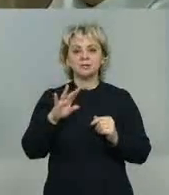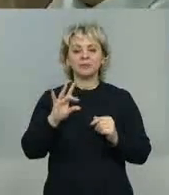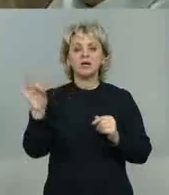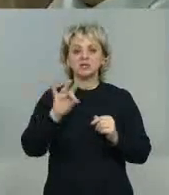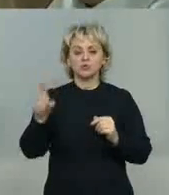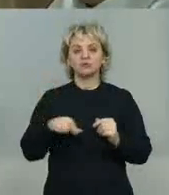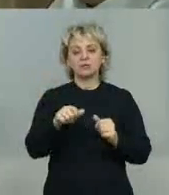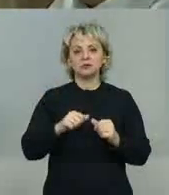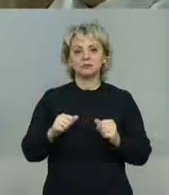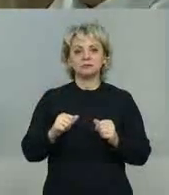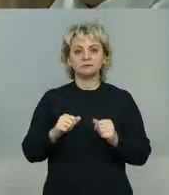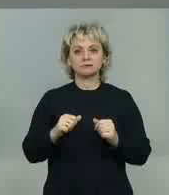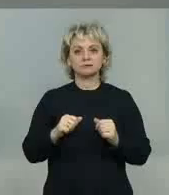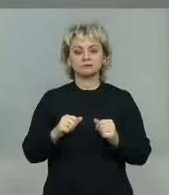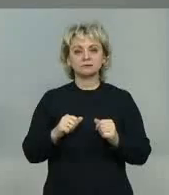Дон-24, Ростов-на-Дону.